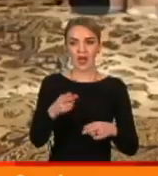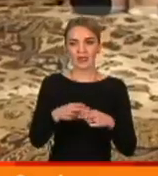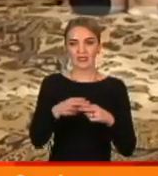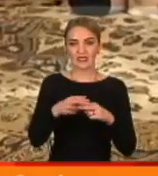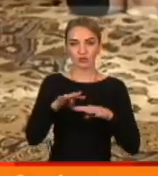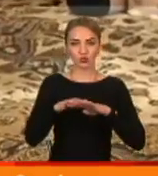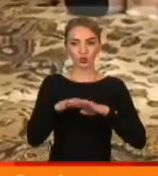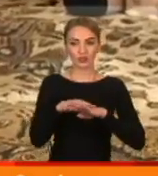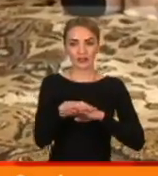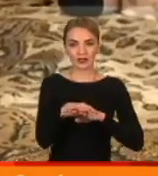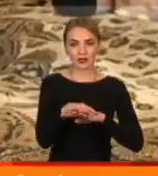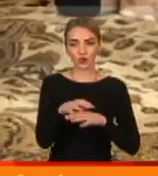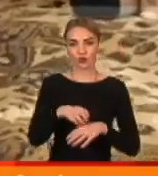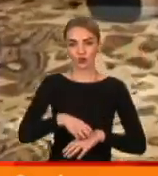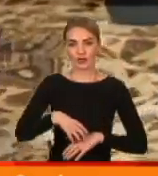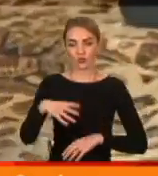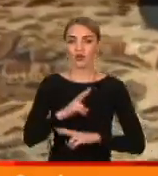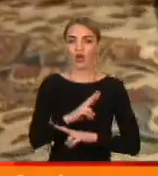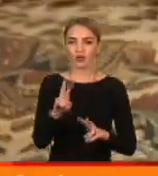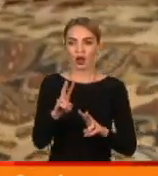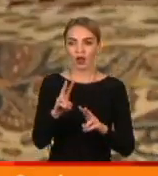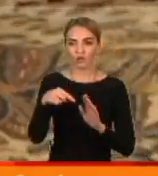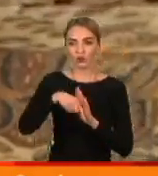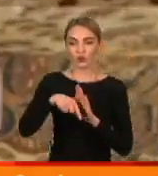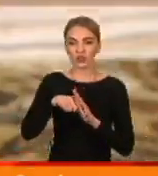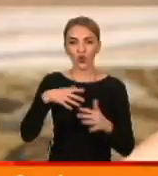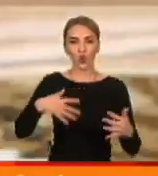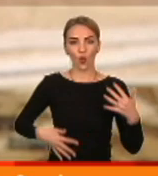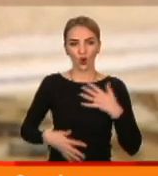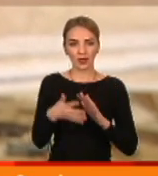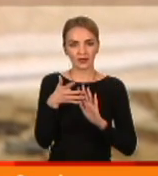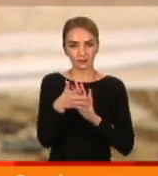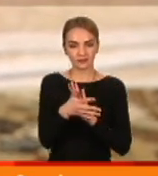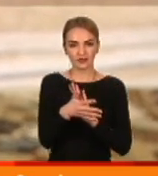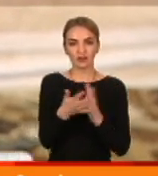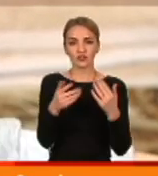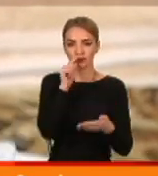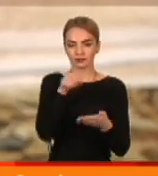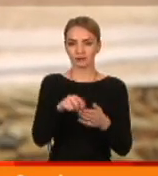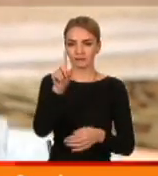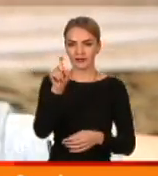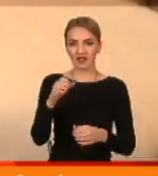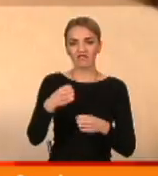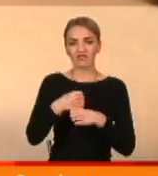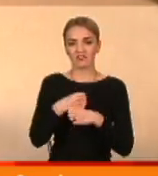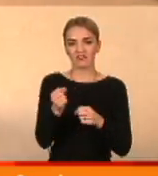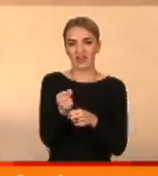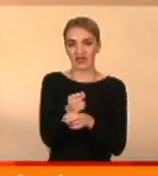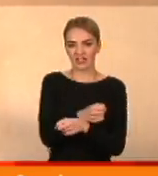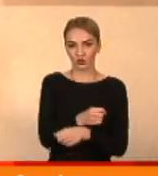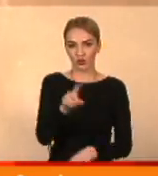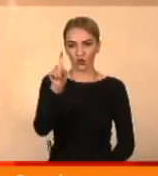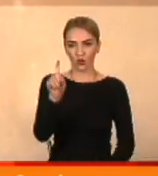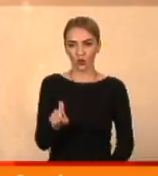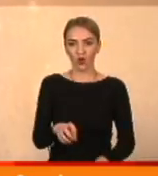що проштрикують їх, з пухлиною, яка обвиває внутрішні органи, вже дісталася хребта і викривлює його. От ця опухоль,